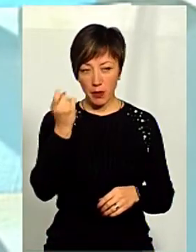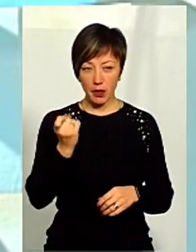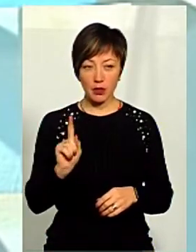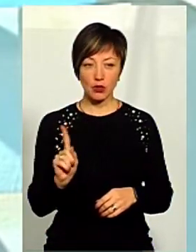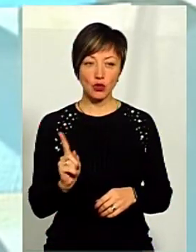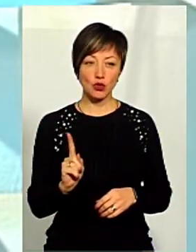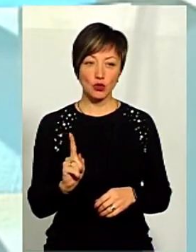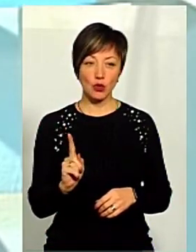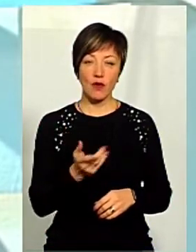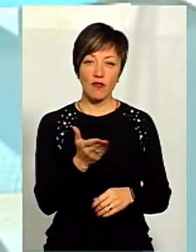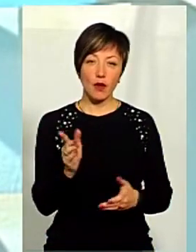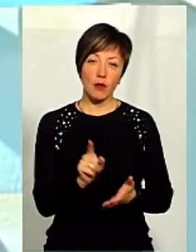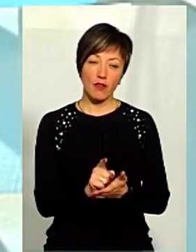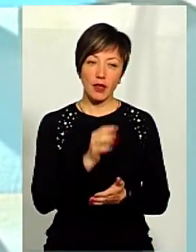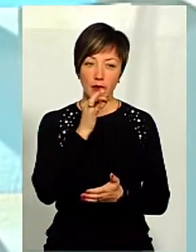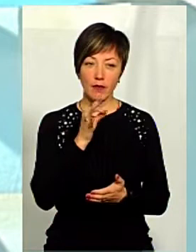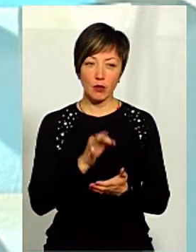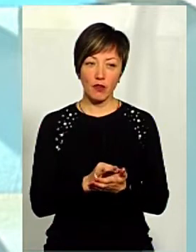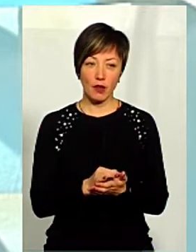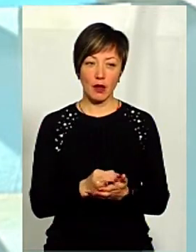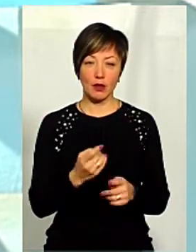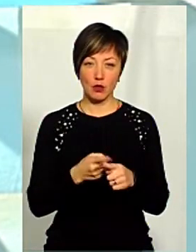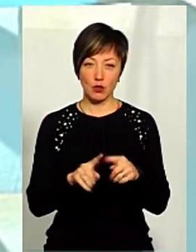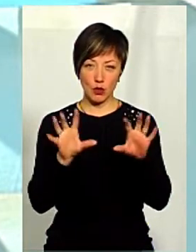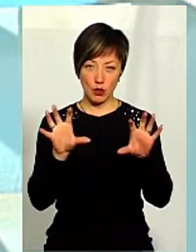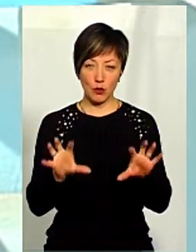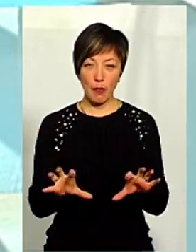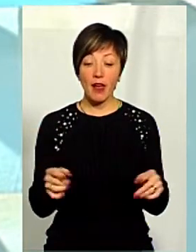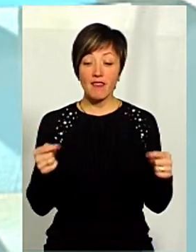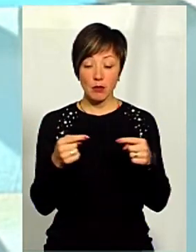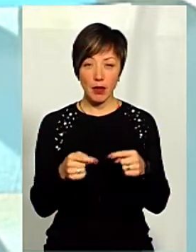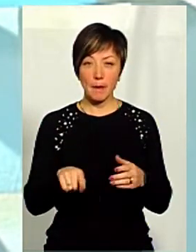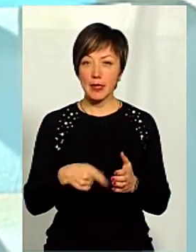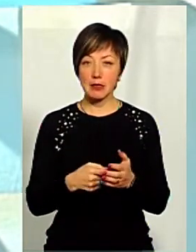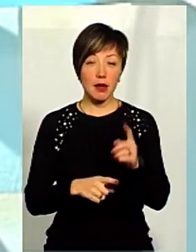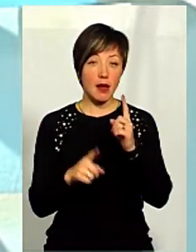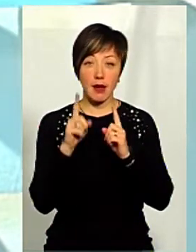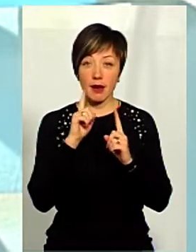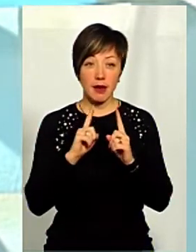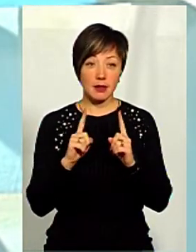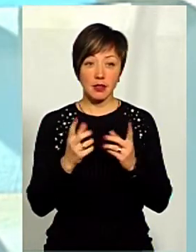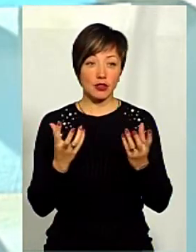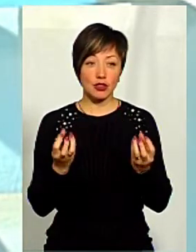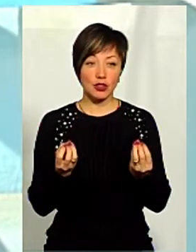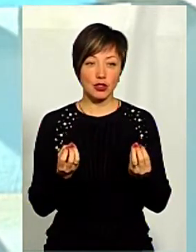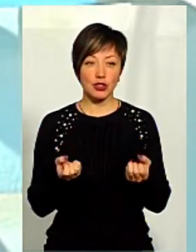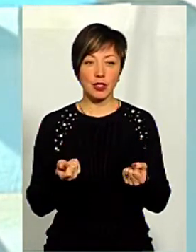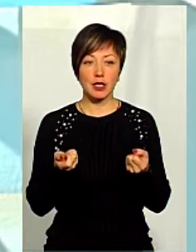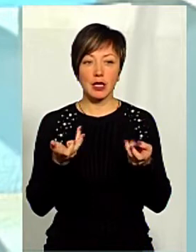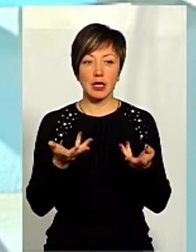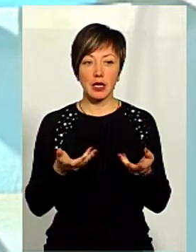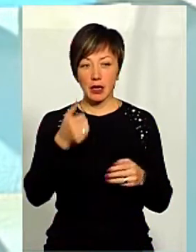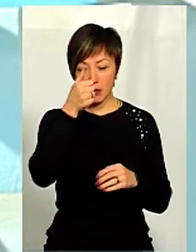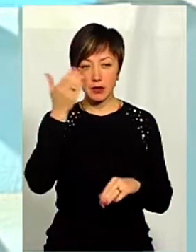що ви повинні відповідати до цього закону. Да? Uh-huh. Тобто міська рада ще кілька місяців